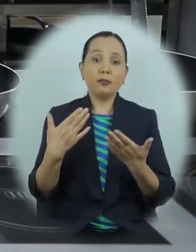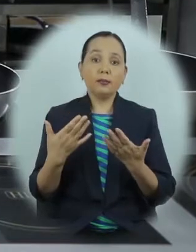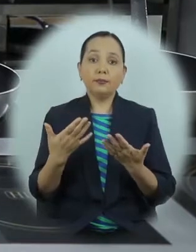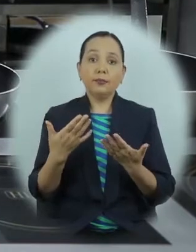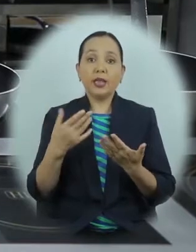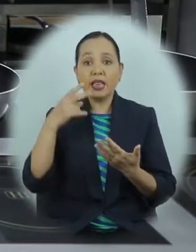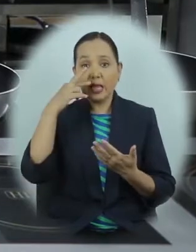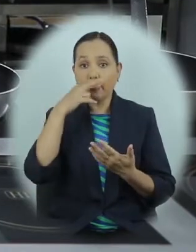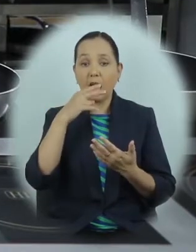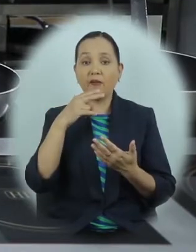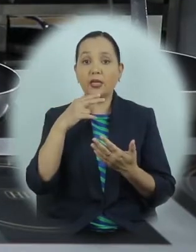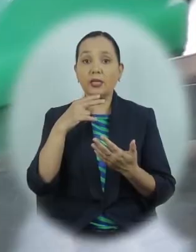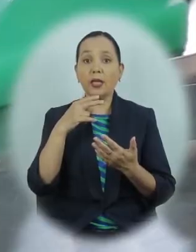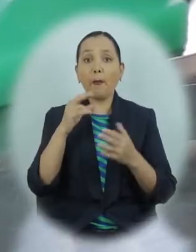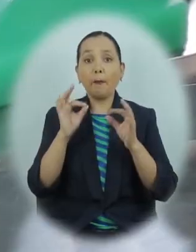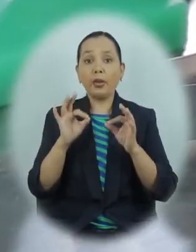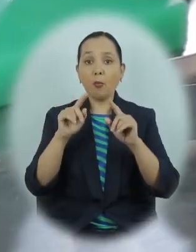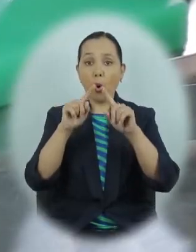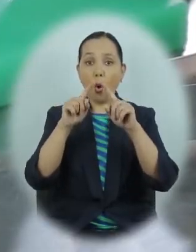неправильных прямоугольников